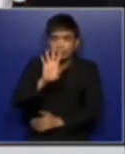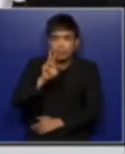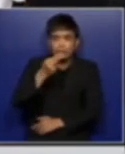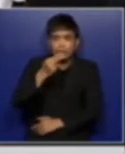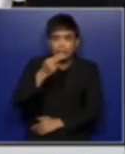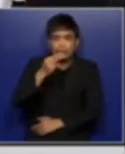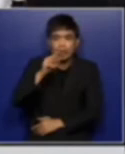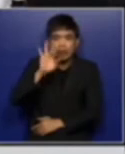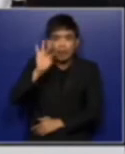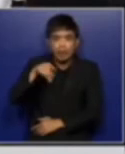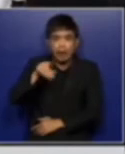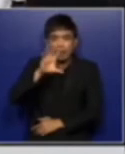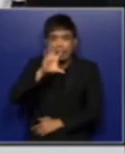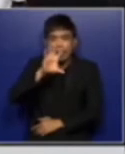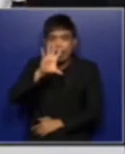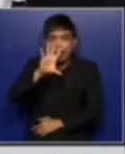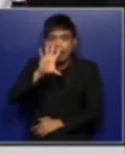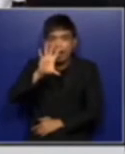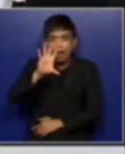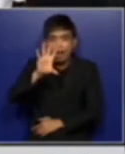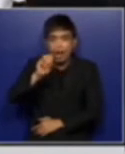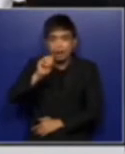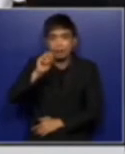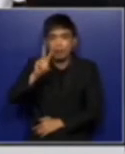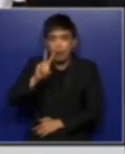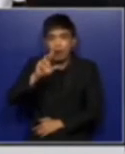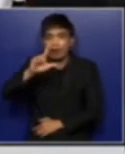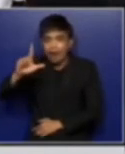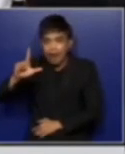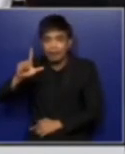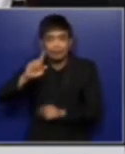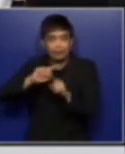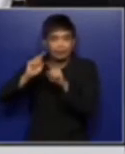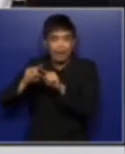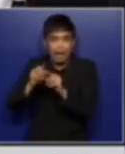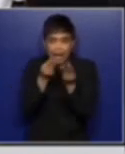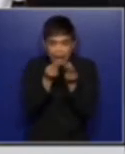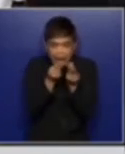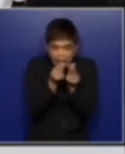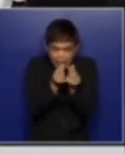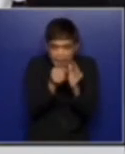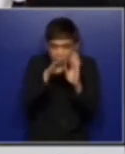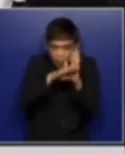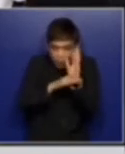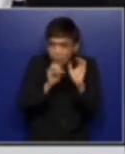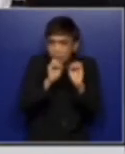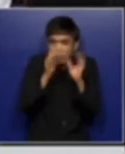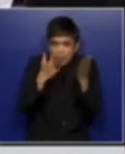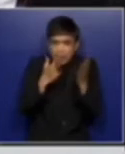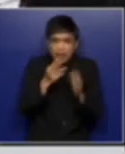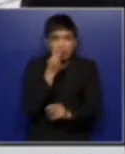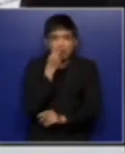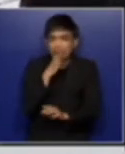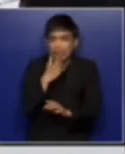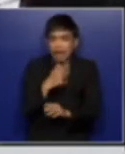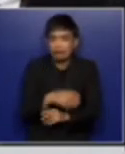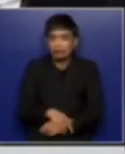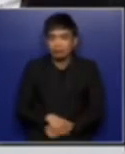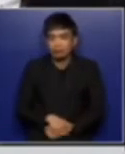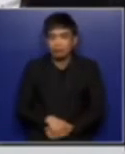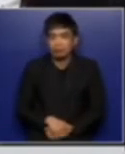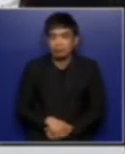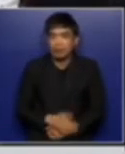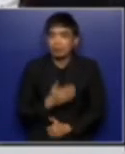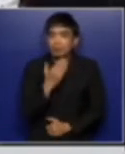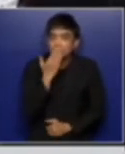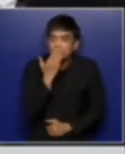47,853 ล้านไม่มีรายละเอียดครับหมกเม็ดครับท่านประธานครับแม้กระทั่งสภาแห่งนี้เนี่ยท่านยังไม่บ